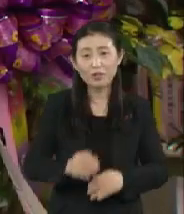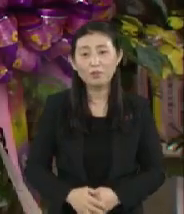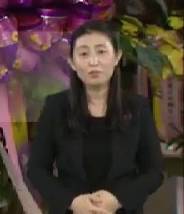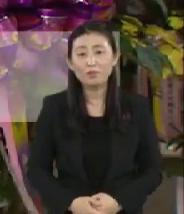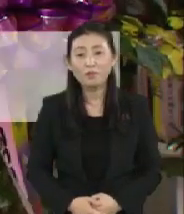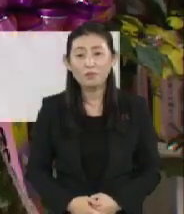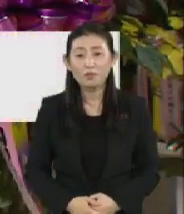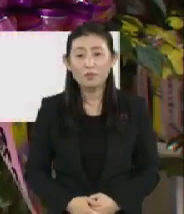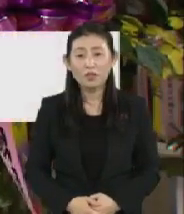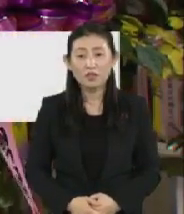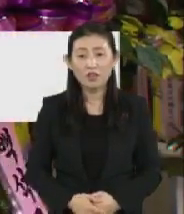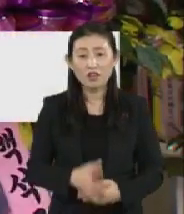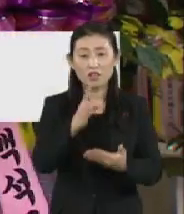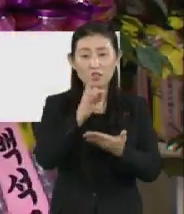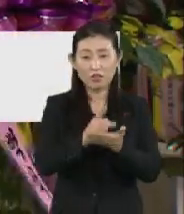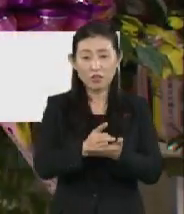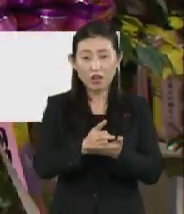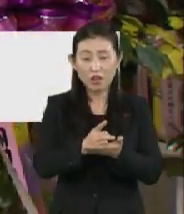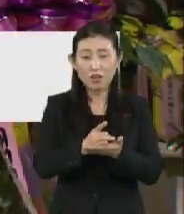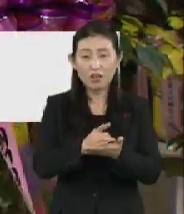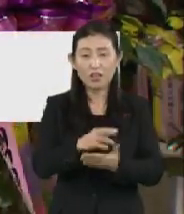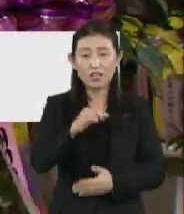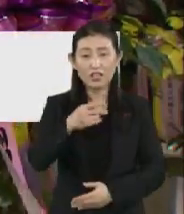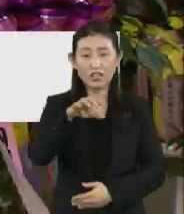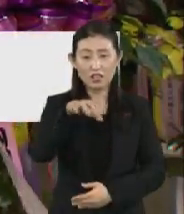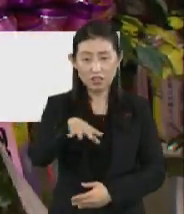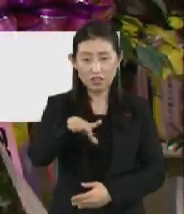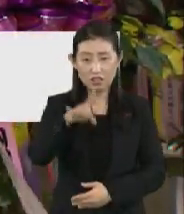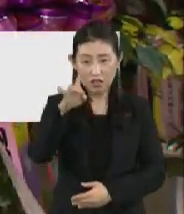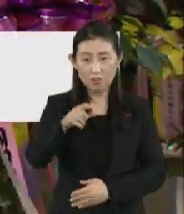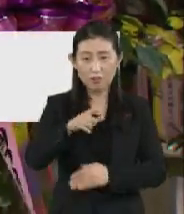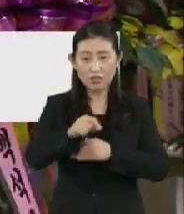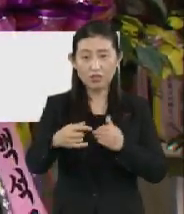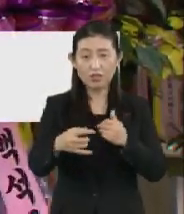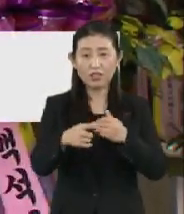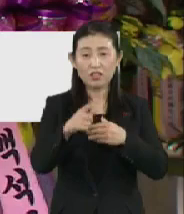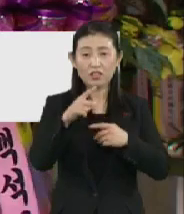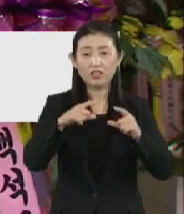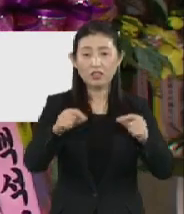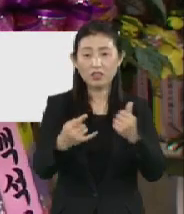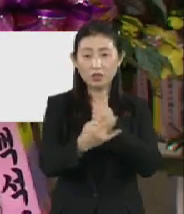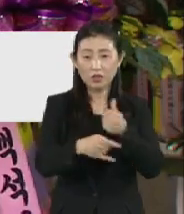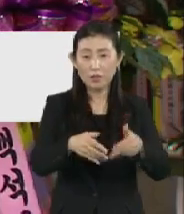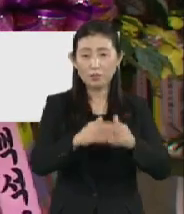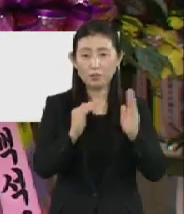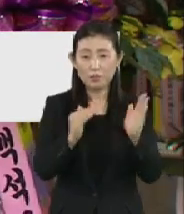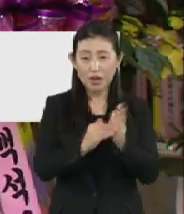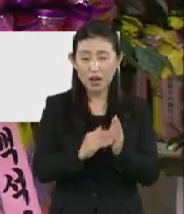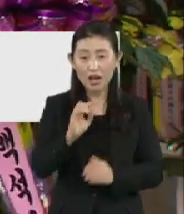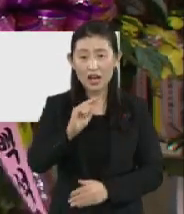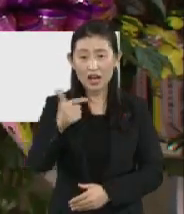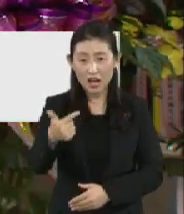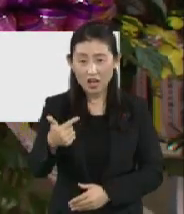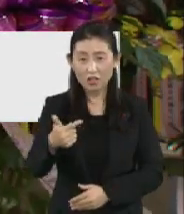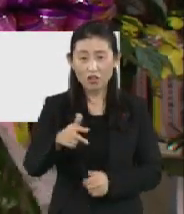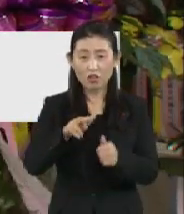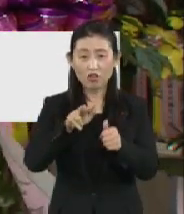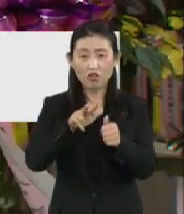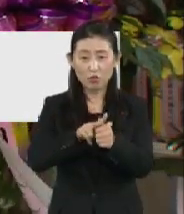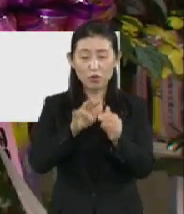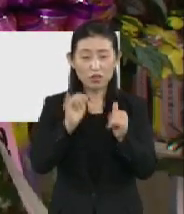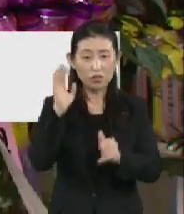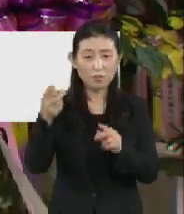천안 을에서 첫 지역위원회가 발족을 했고요. 저희가 이제 마음을 모아서 안철수 대선 후보가 필승을 하기